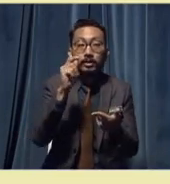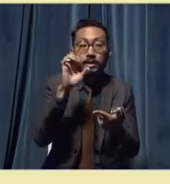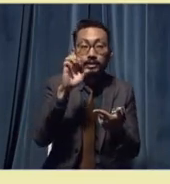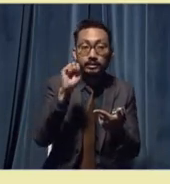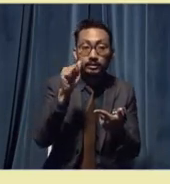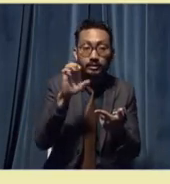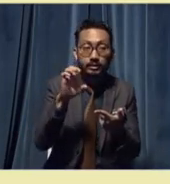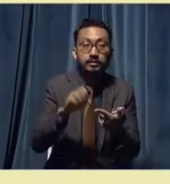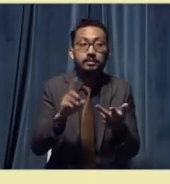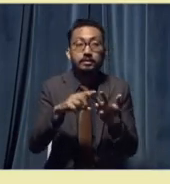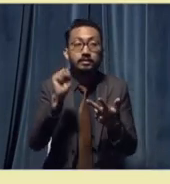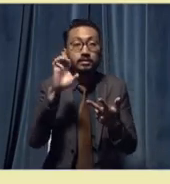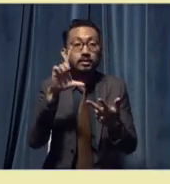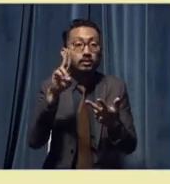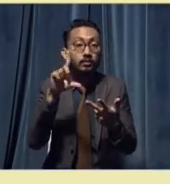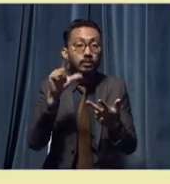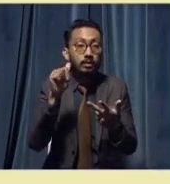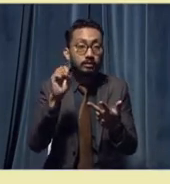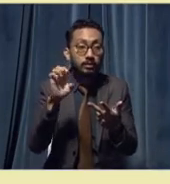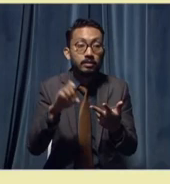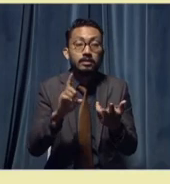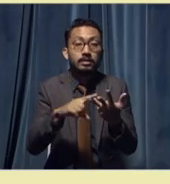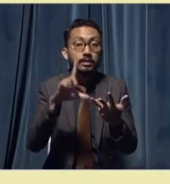protease, selulase dan lipis.